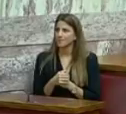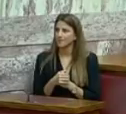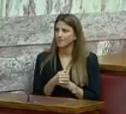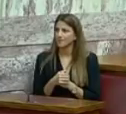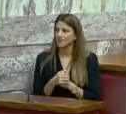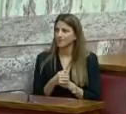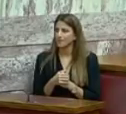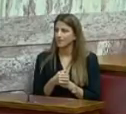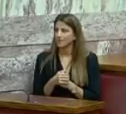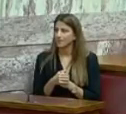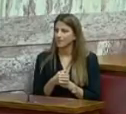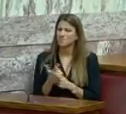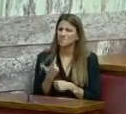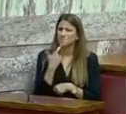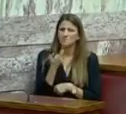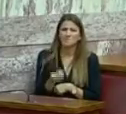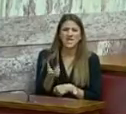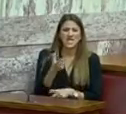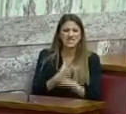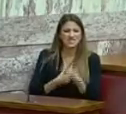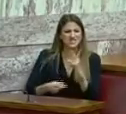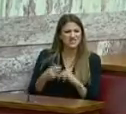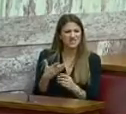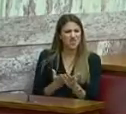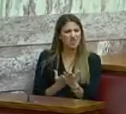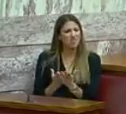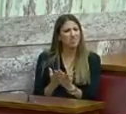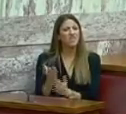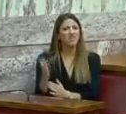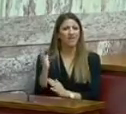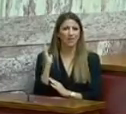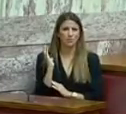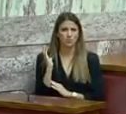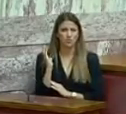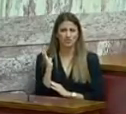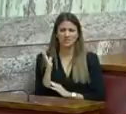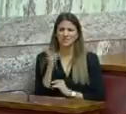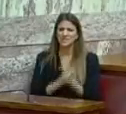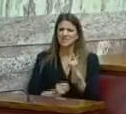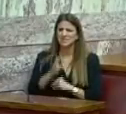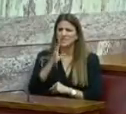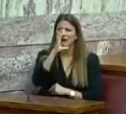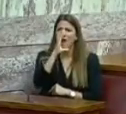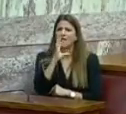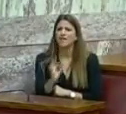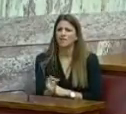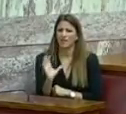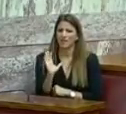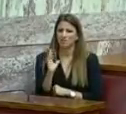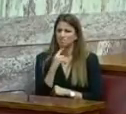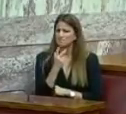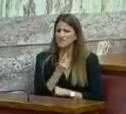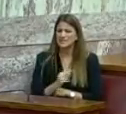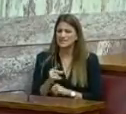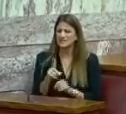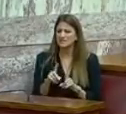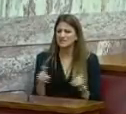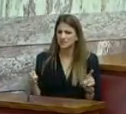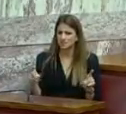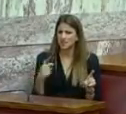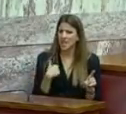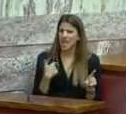η κάθαρση, ούτε η δικαίωση και βέβαια ούτε η αλήθεια χωρούν σε αυτό το πλαίσιο. Είχα την τιμή να